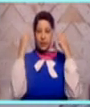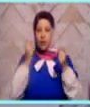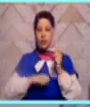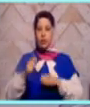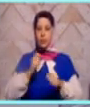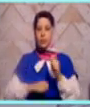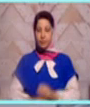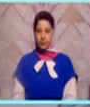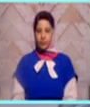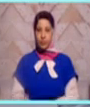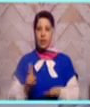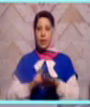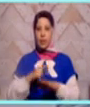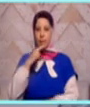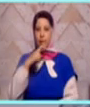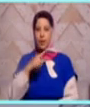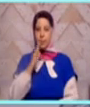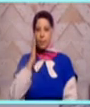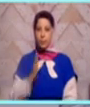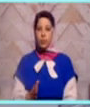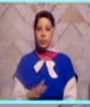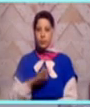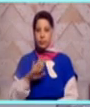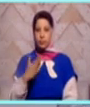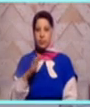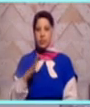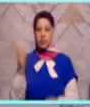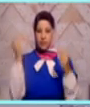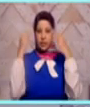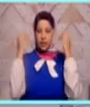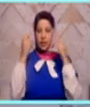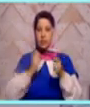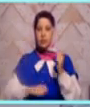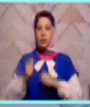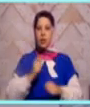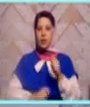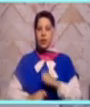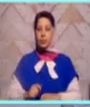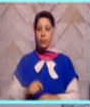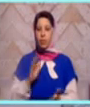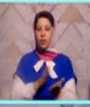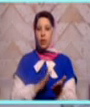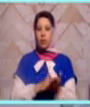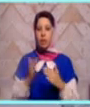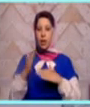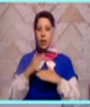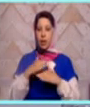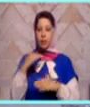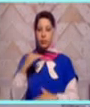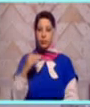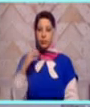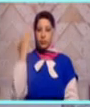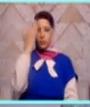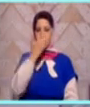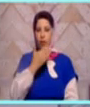أيضا سيتحدث عن هل ممكن أن يكون الذكاء الاصطناعي يضر القارة الإفريقية؟